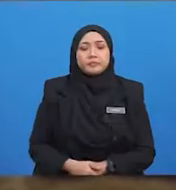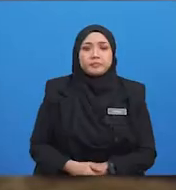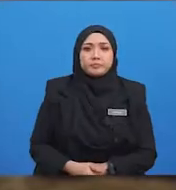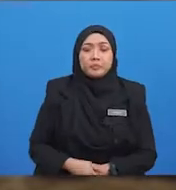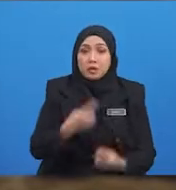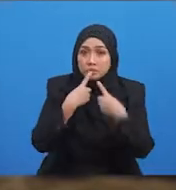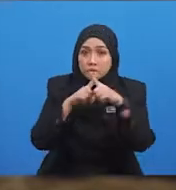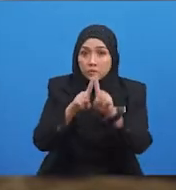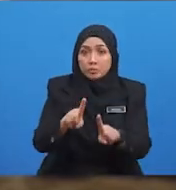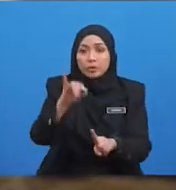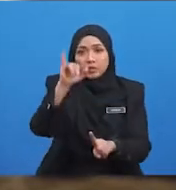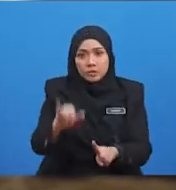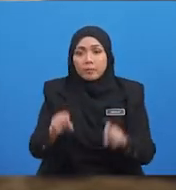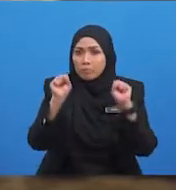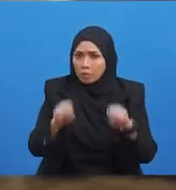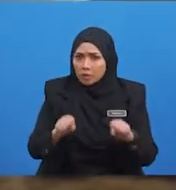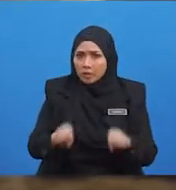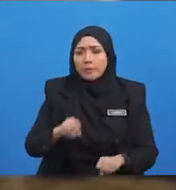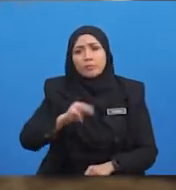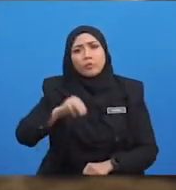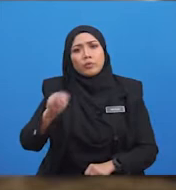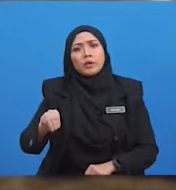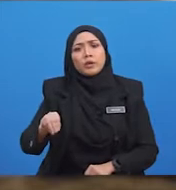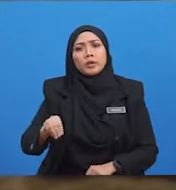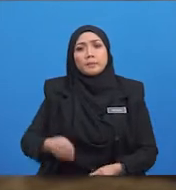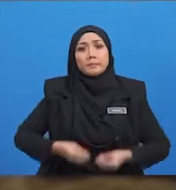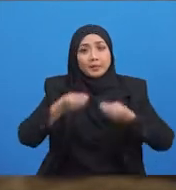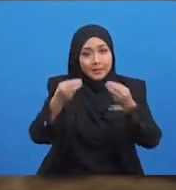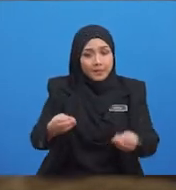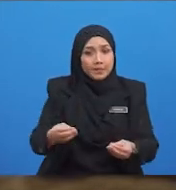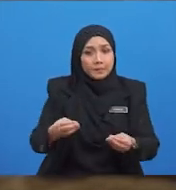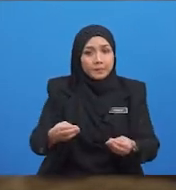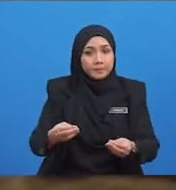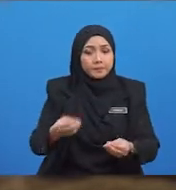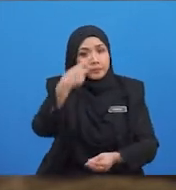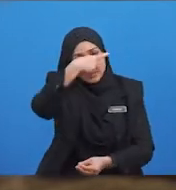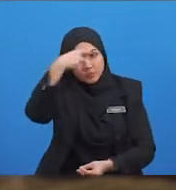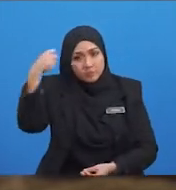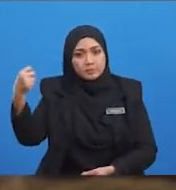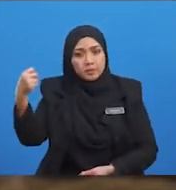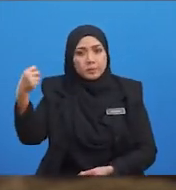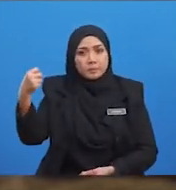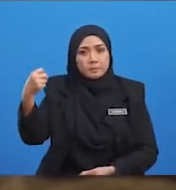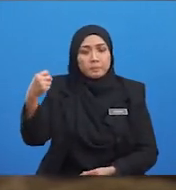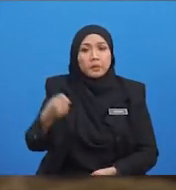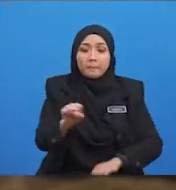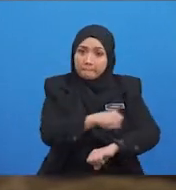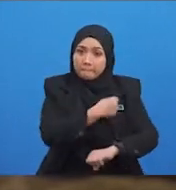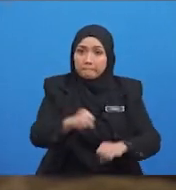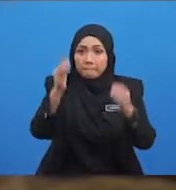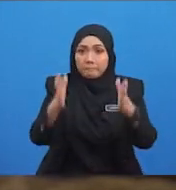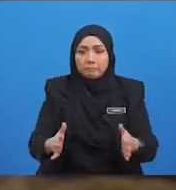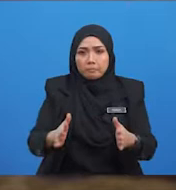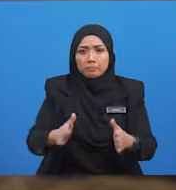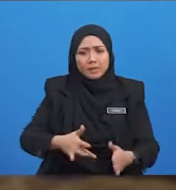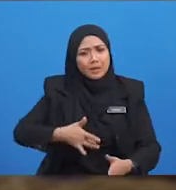Jawapan yang boleh murid-murid berikan ialah Sebab-sebab penyajak